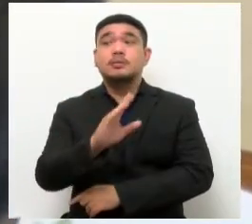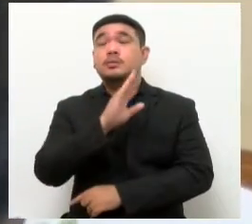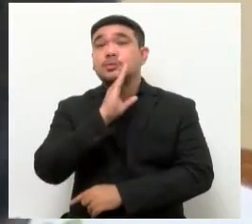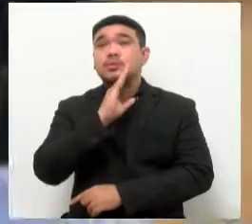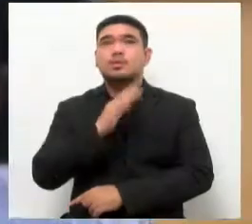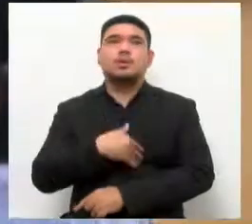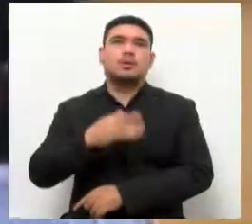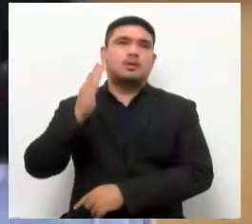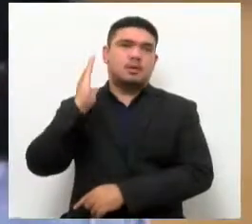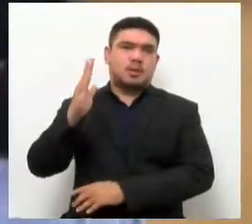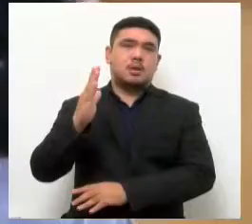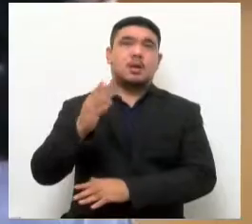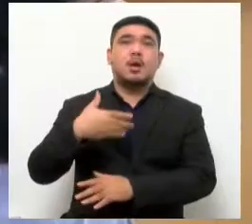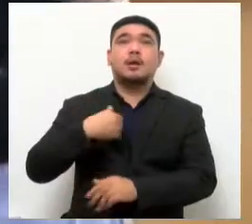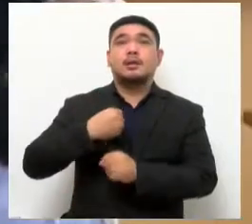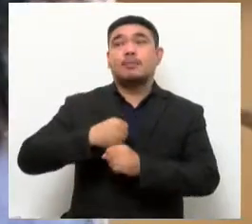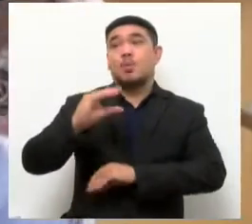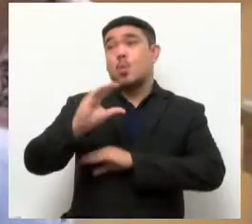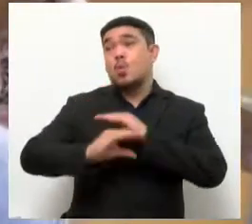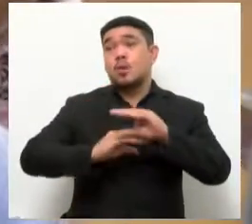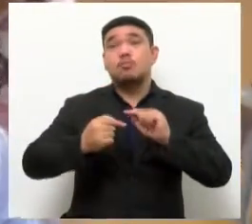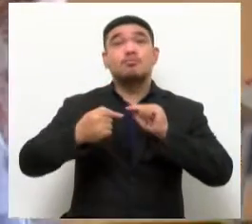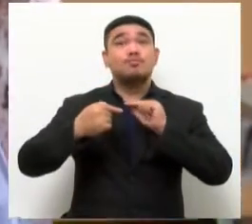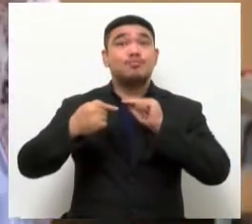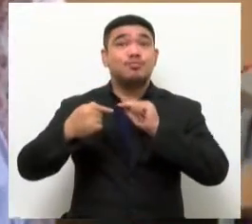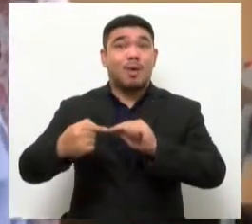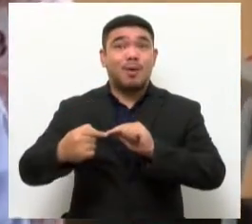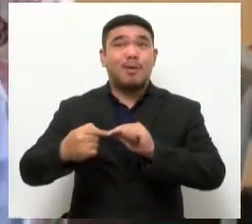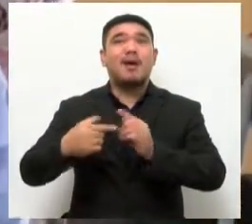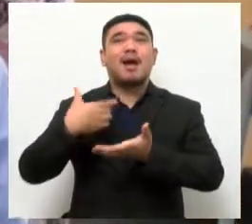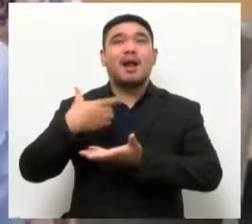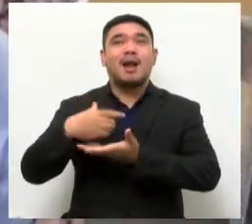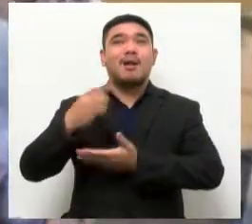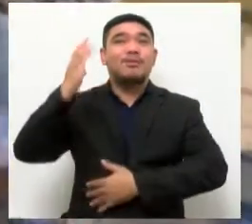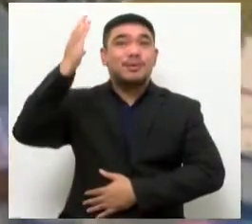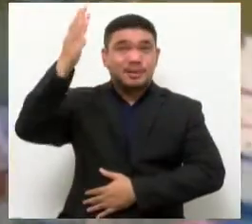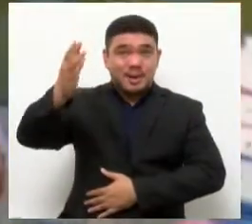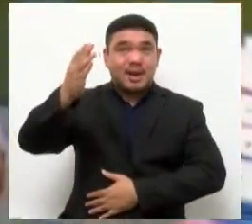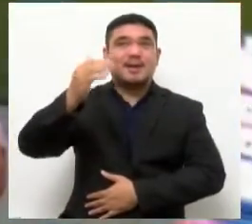ซึ่งจะนำผลลัพธ์ในการดำเนินโครงการดังกล่าวมาเล่าสู่กันฟังในโอกาสต่อไปค่ะ